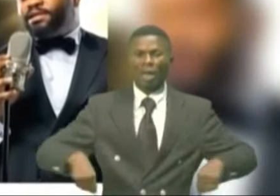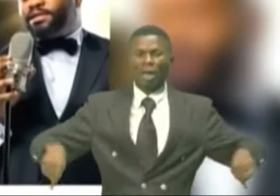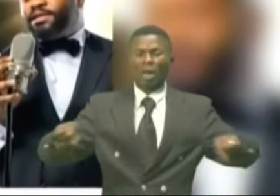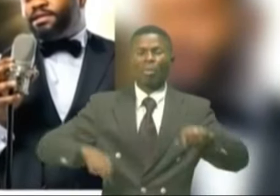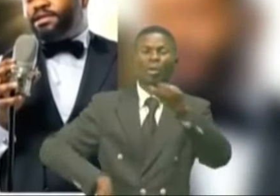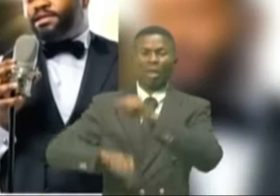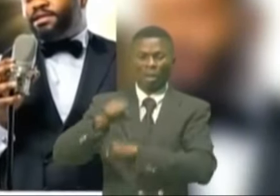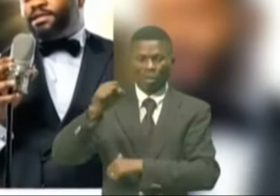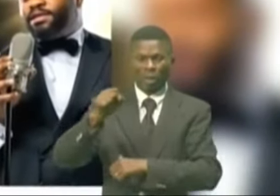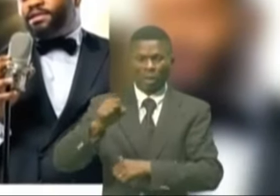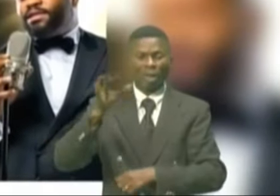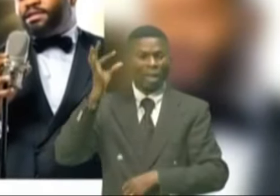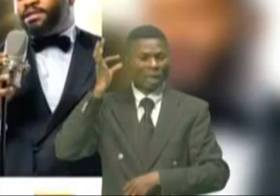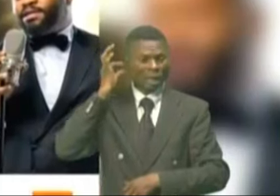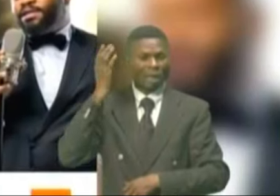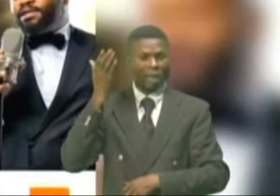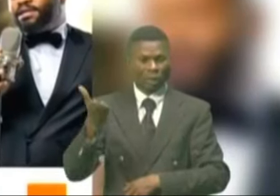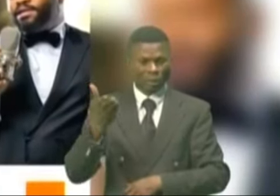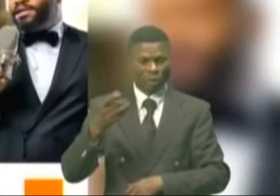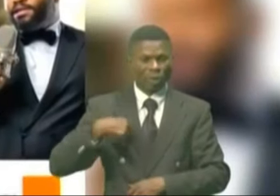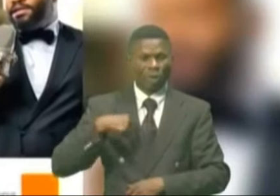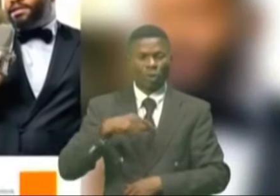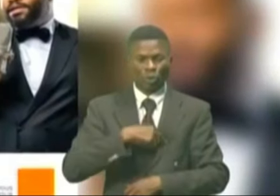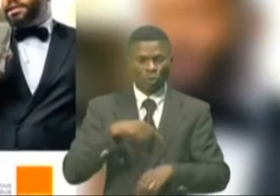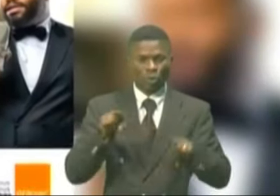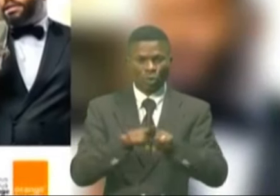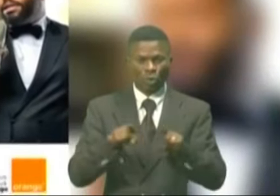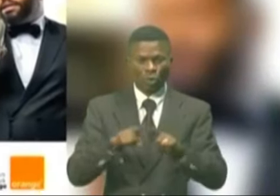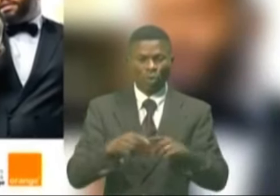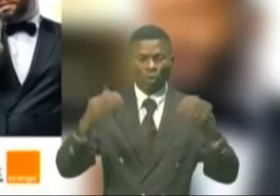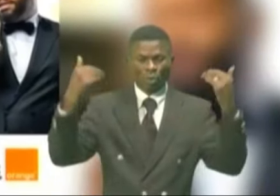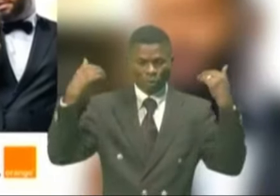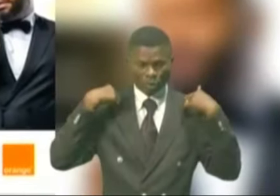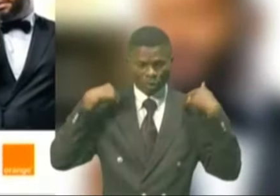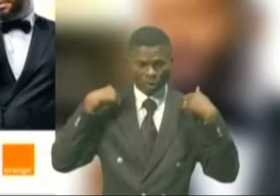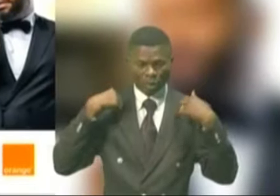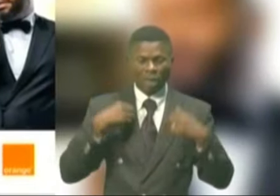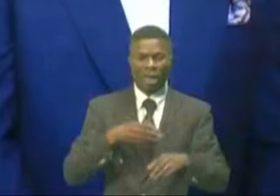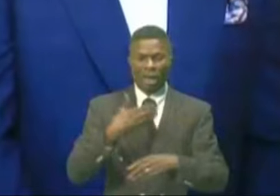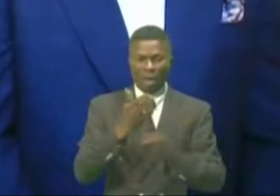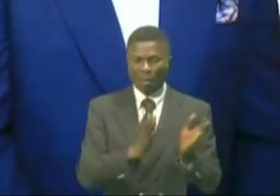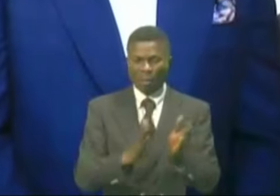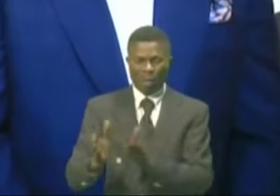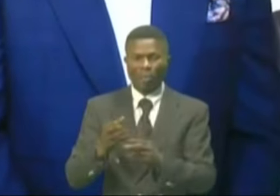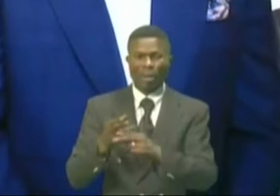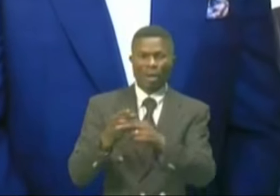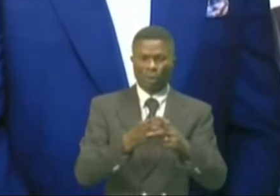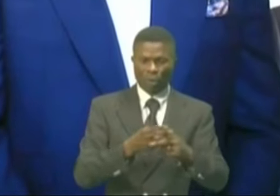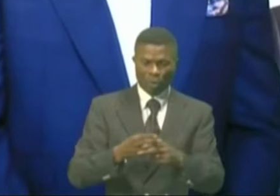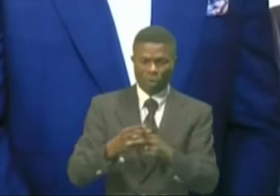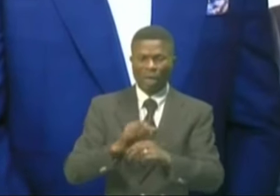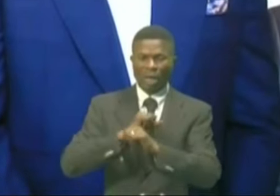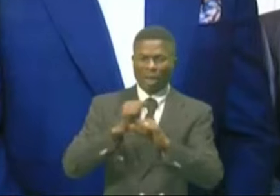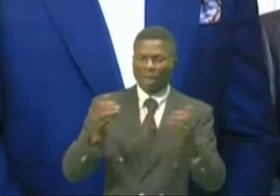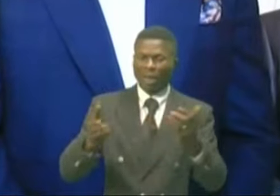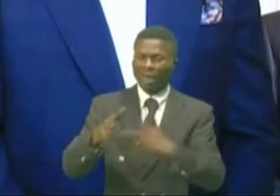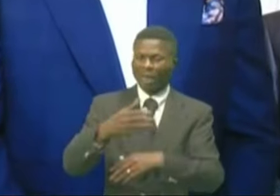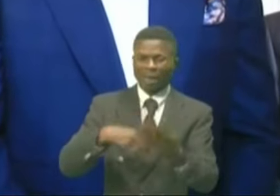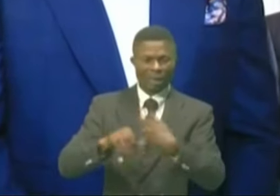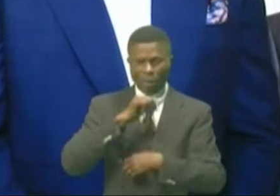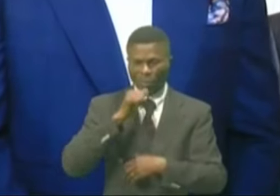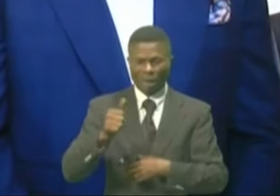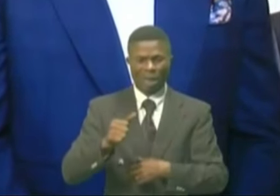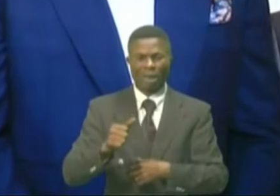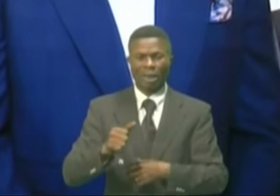Kibasa à la Kenya et nous, en tant que dirigeants, nous allons assurer la sécurité des personnes et de leurs biens. C'est